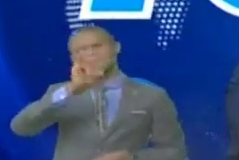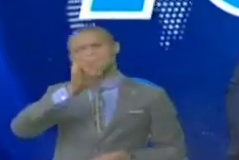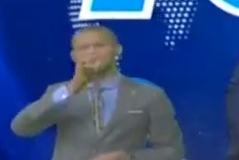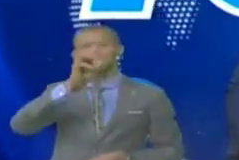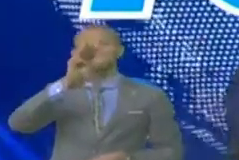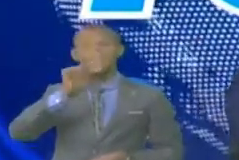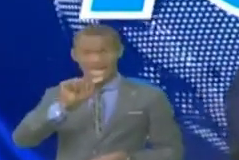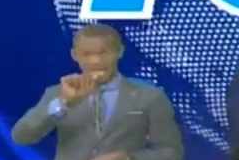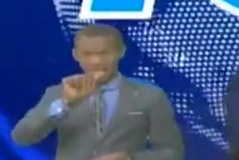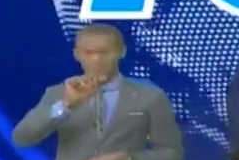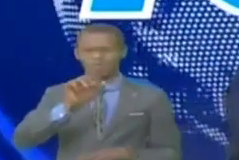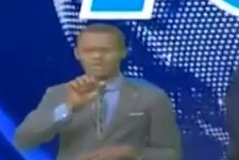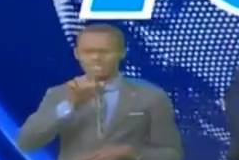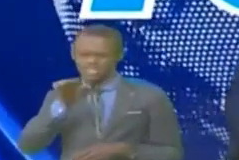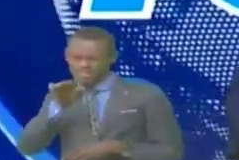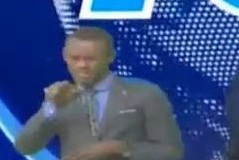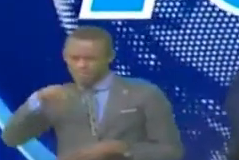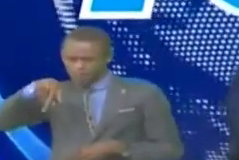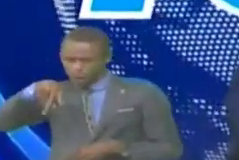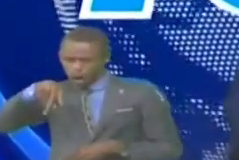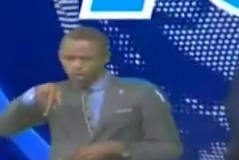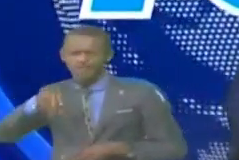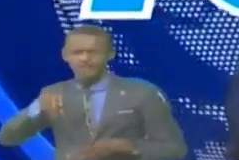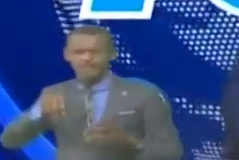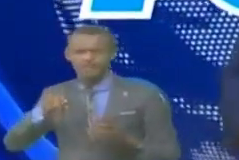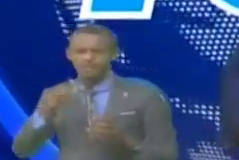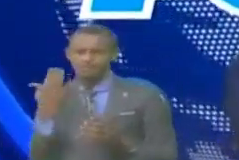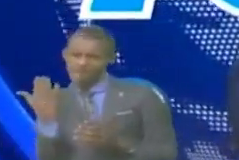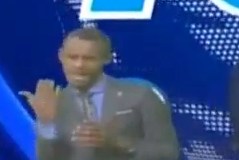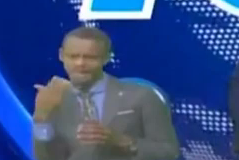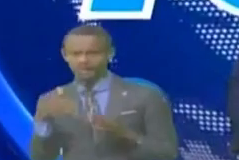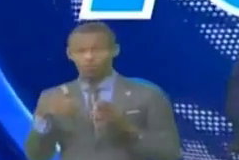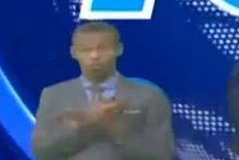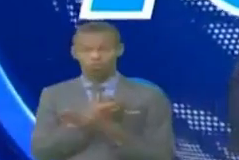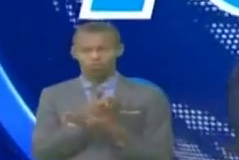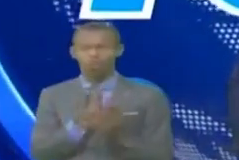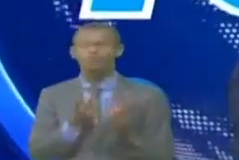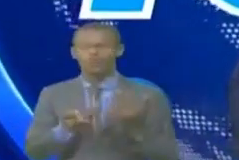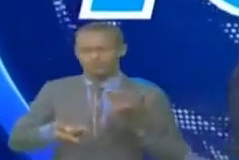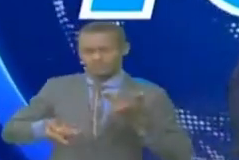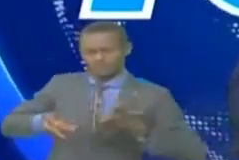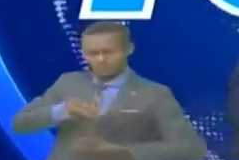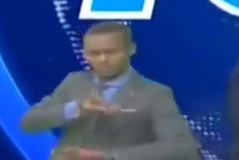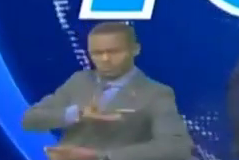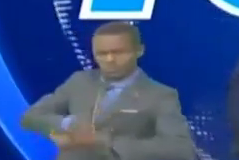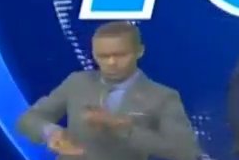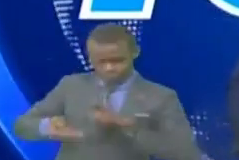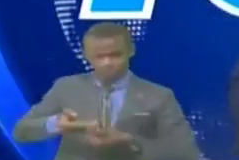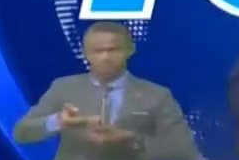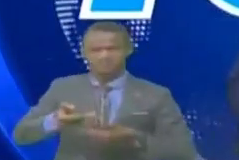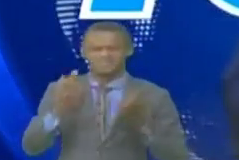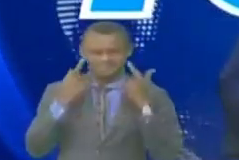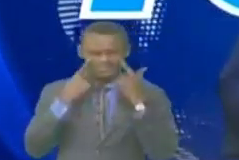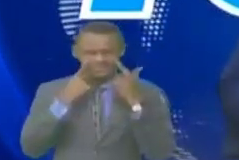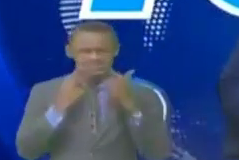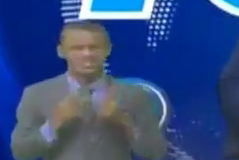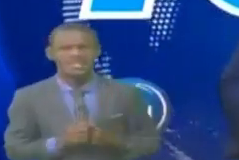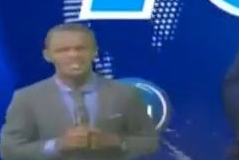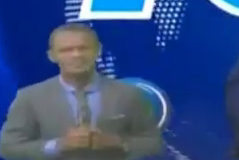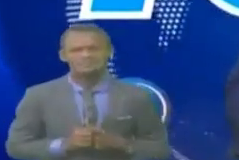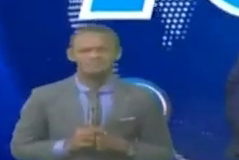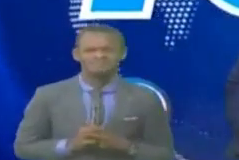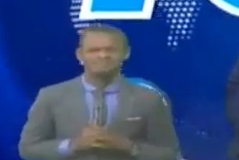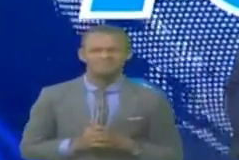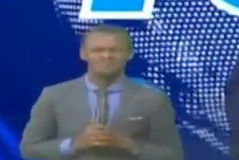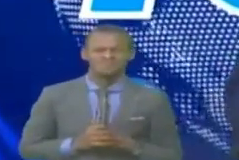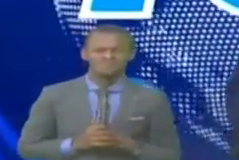Emmanuel Luanana Kanunu, et cela après plus de 39 ans. Jean-Richard Kouale nous fait revivre cette